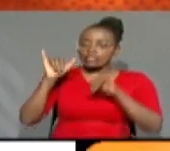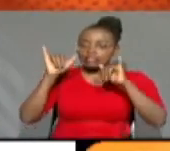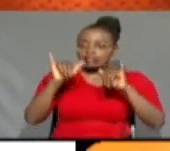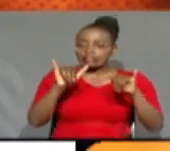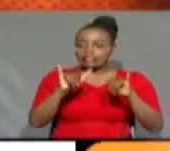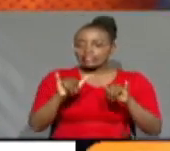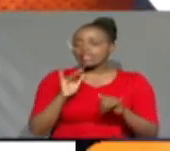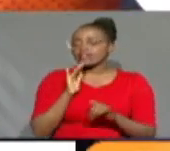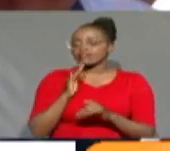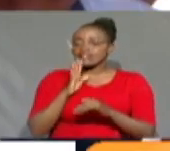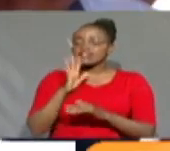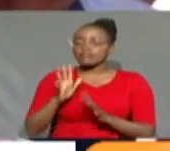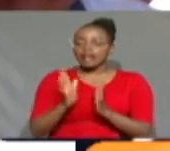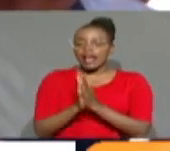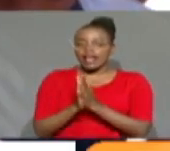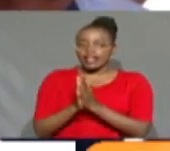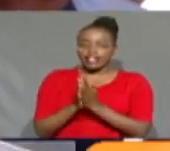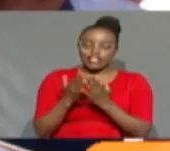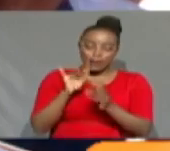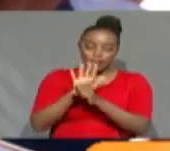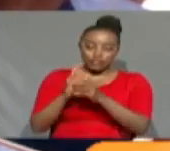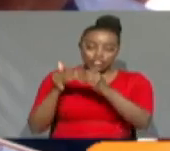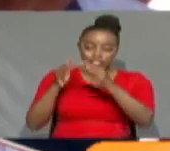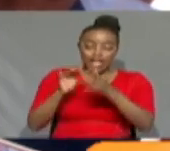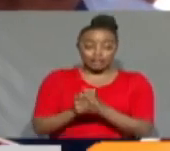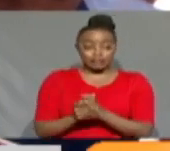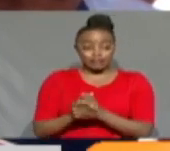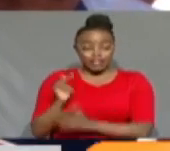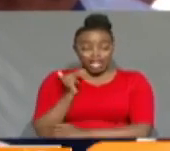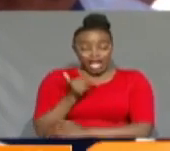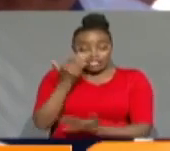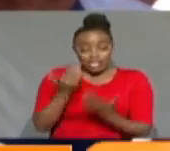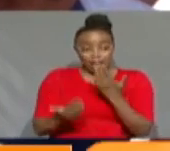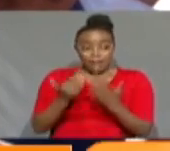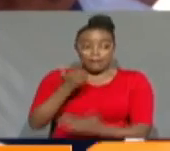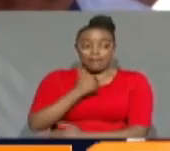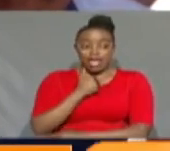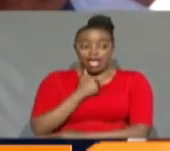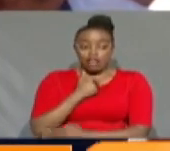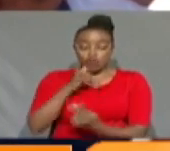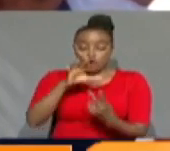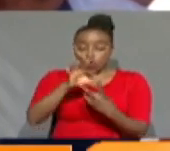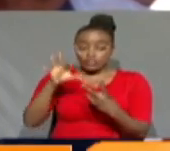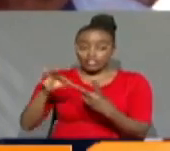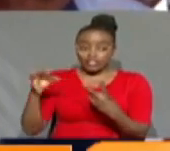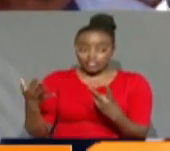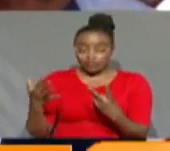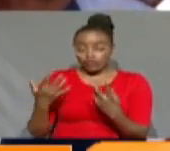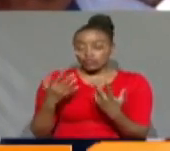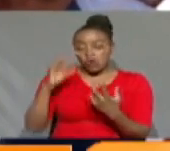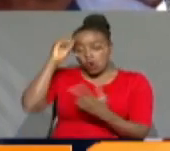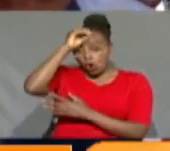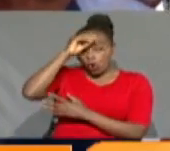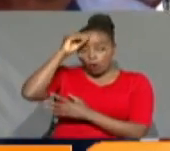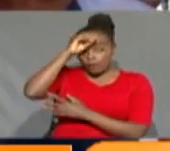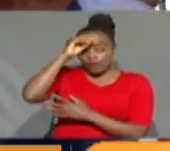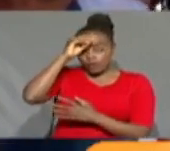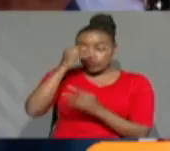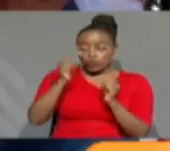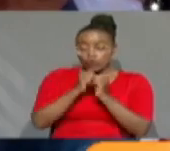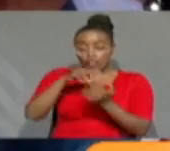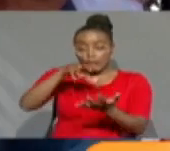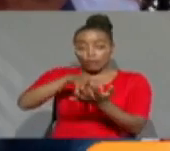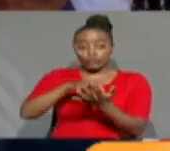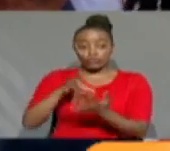kiongozi wa wengi mtawalia. We agreed that even those of us who may be having alternative views with respect to our